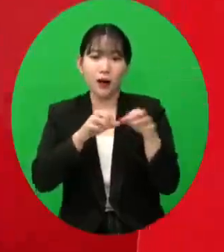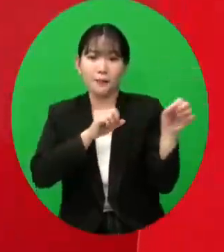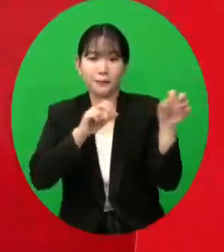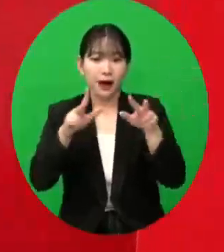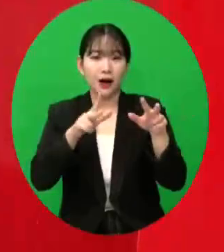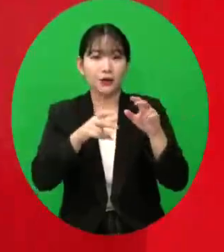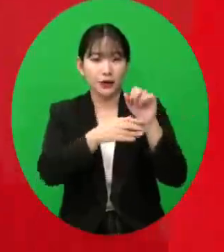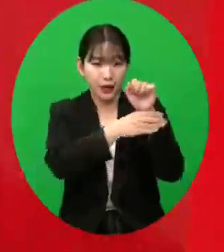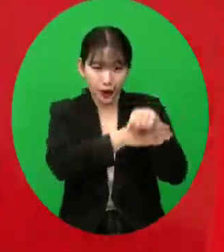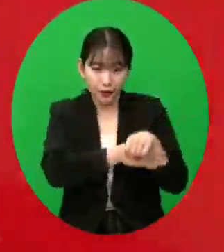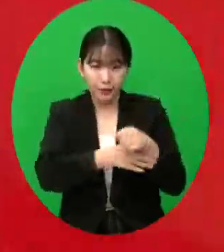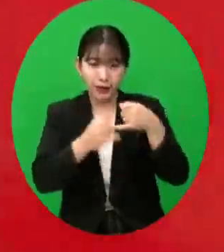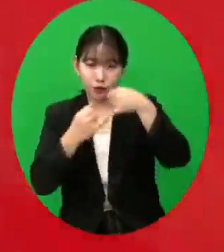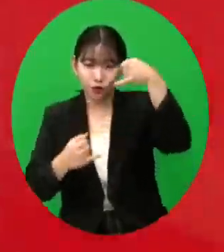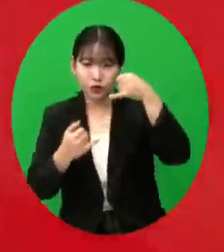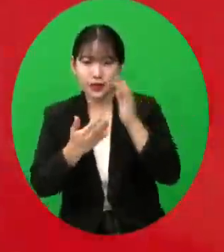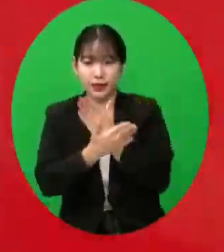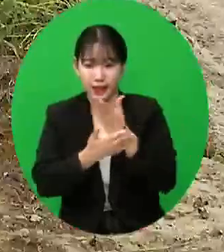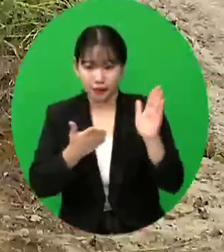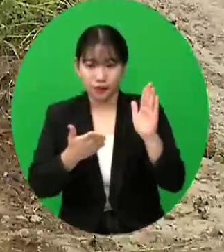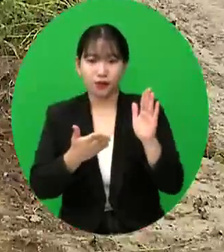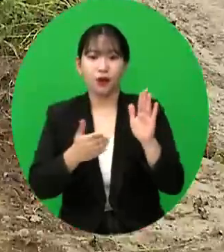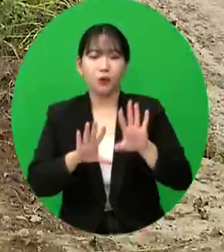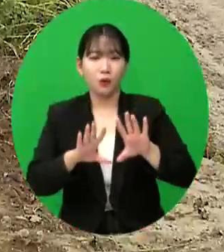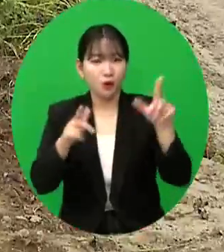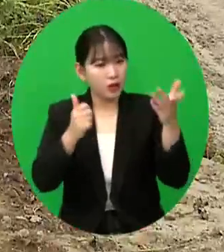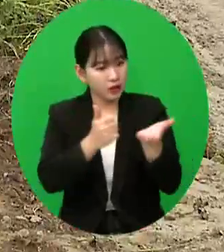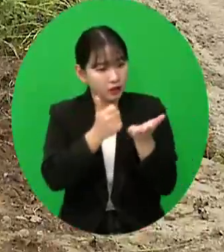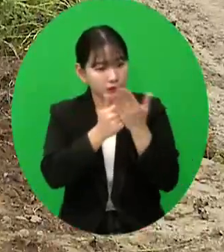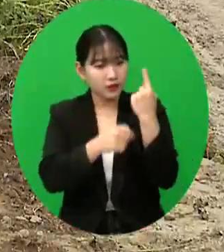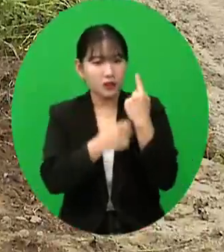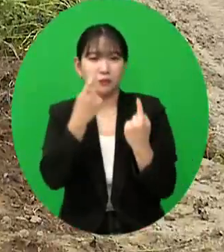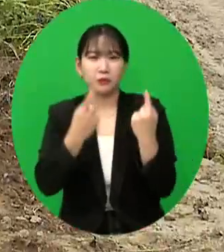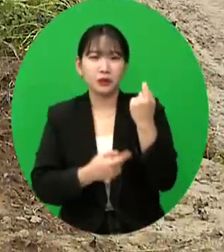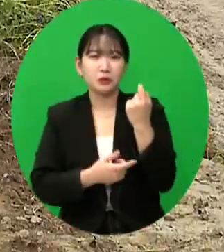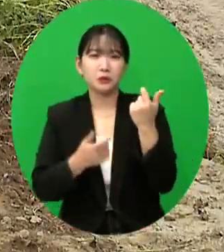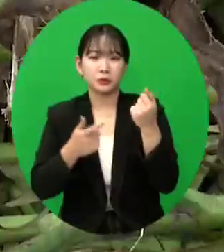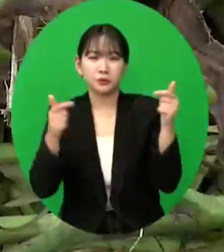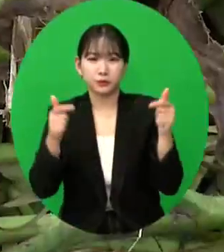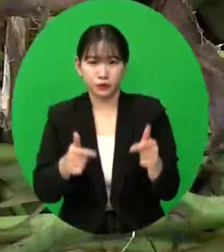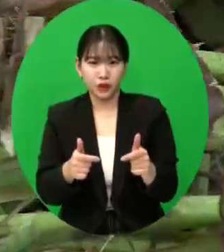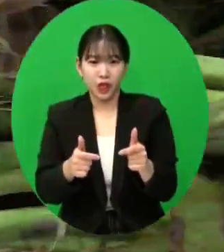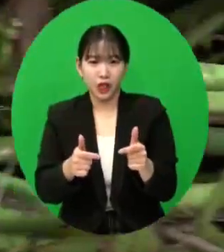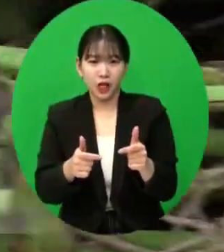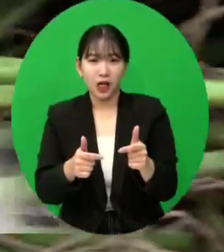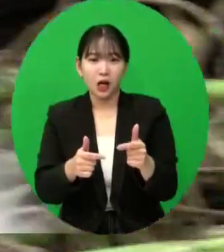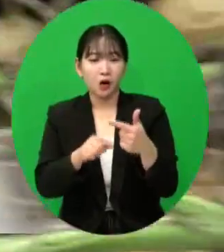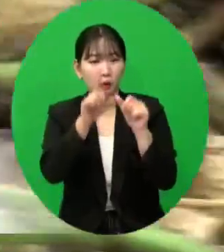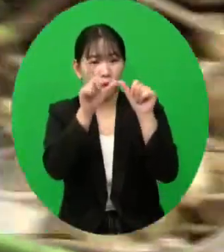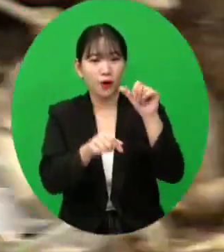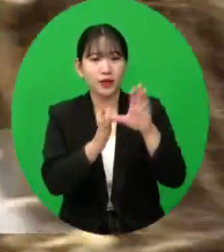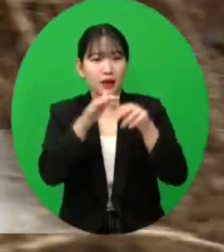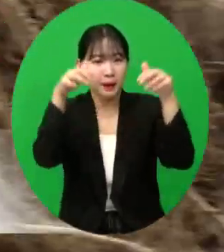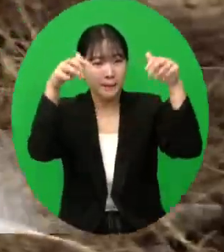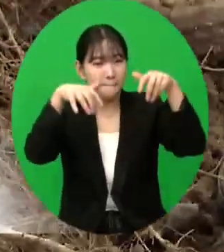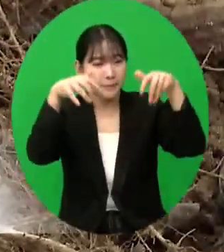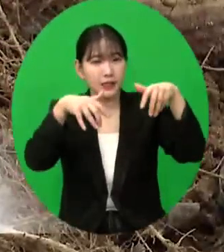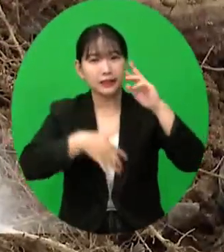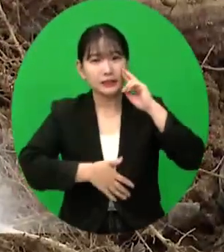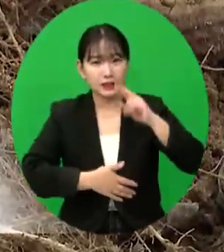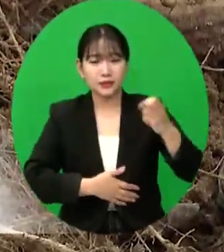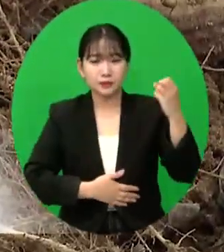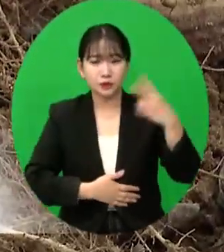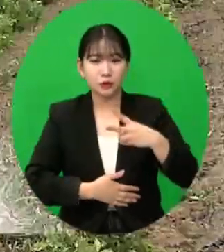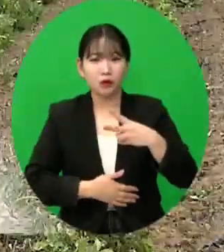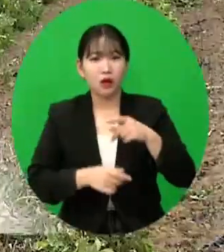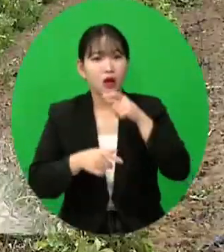열매가 분리됩니다 올해 땅콩 작황은 지난해보다 좋지 못합니다 파종 시기인 5월에 비가 많이 내린